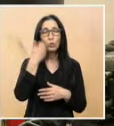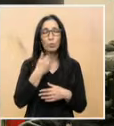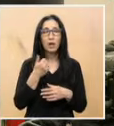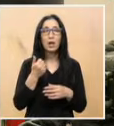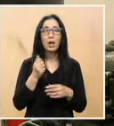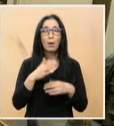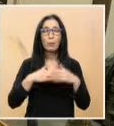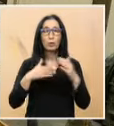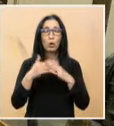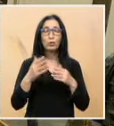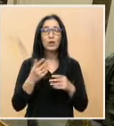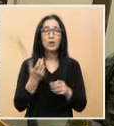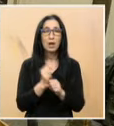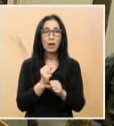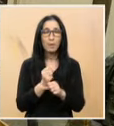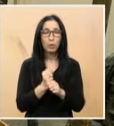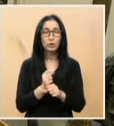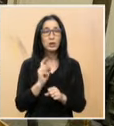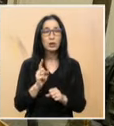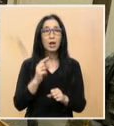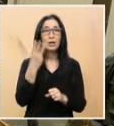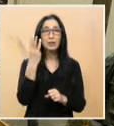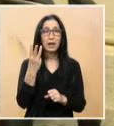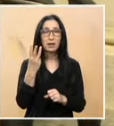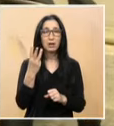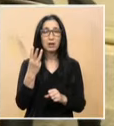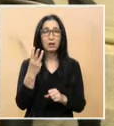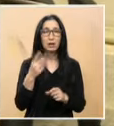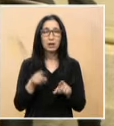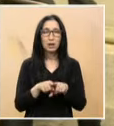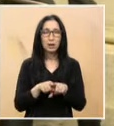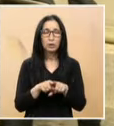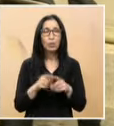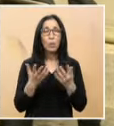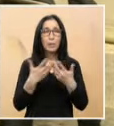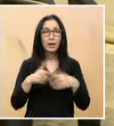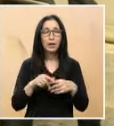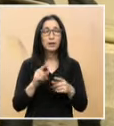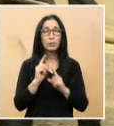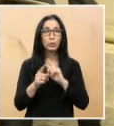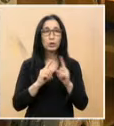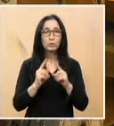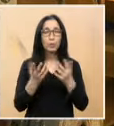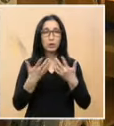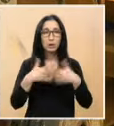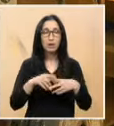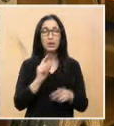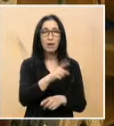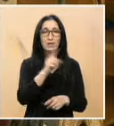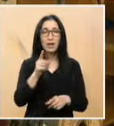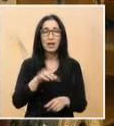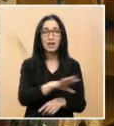може да излязат и ни добре подготвени кадри с най-висока степен, която ние им даваме трета като механици